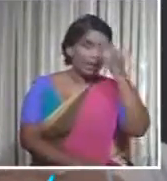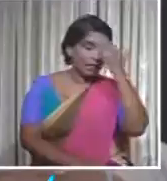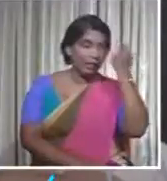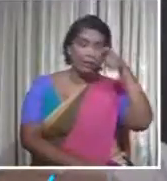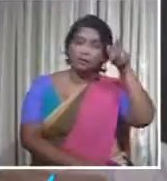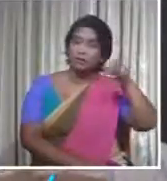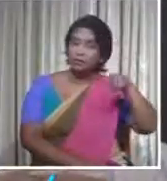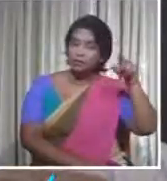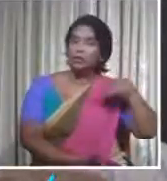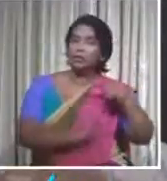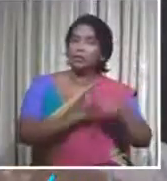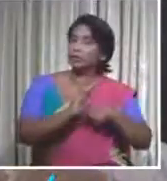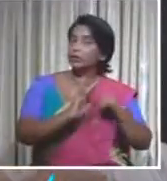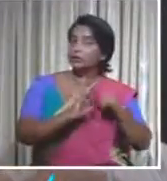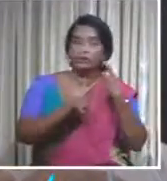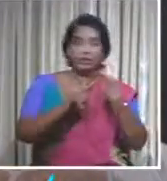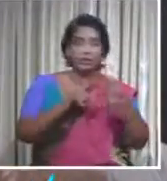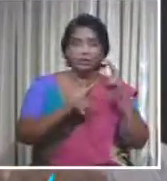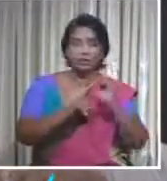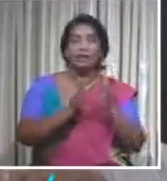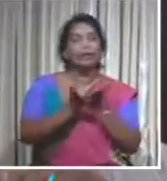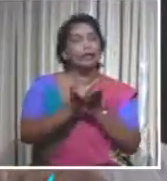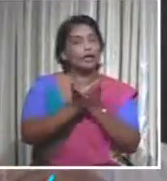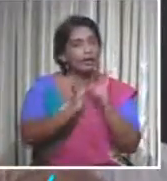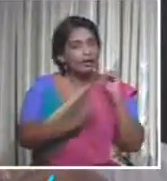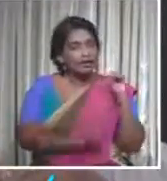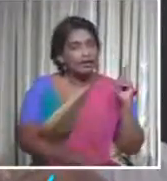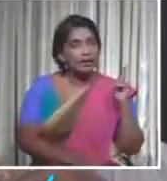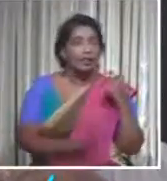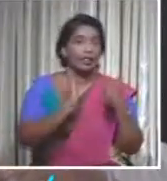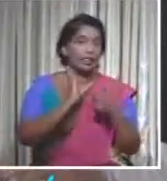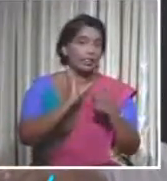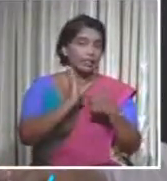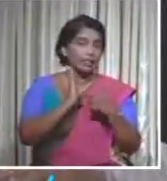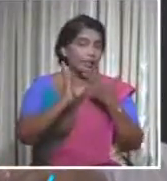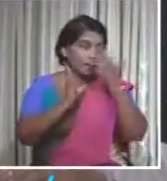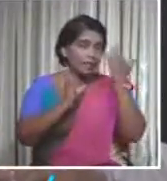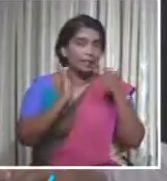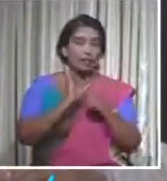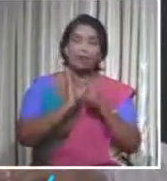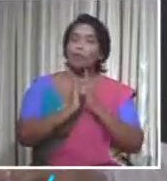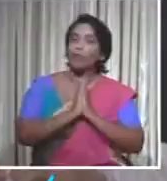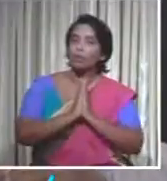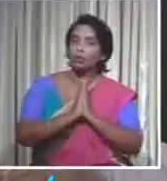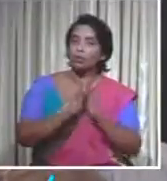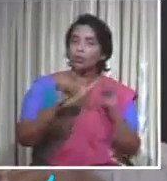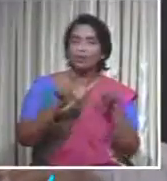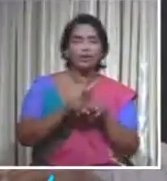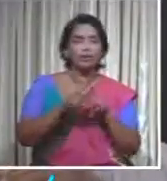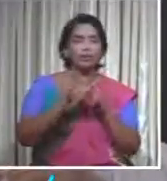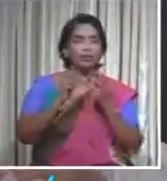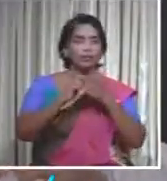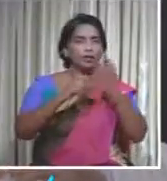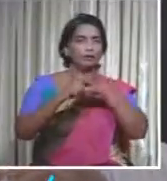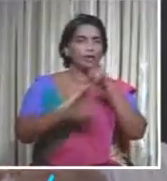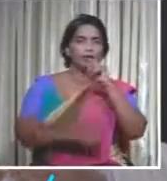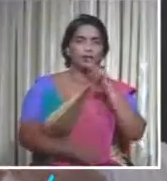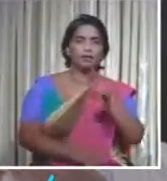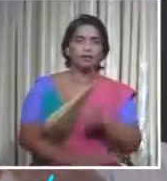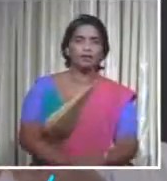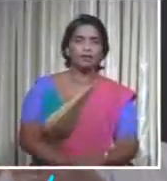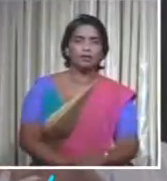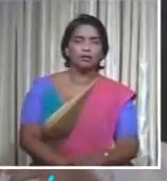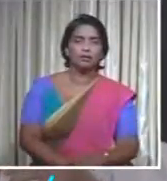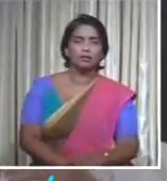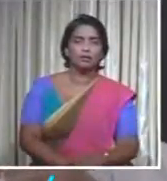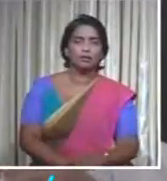अलगमल इंवे तमिलनाट अभी अब अंत बौद्ध अडया